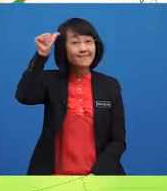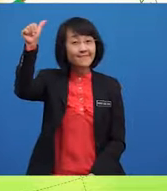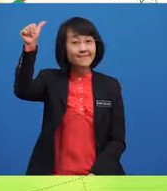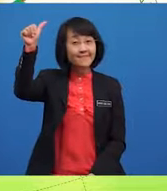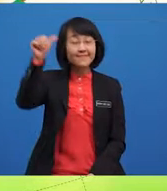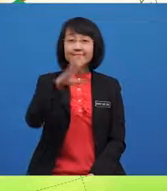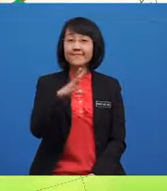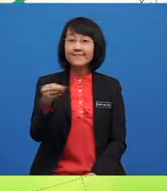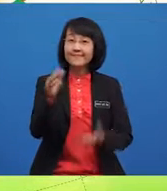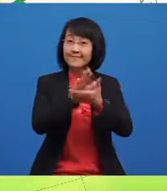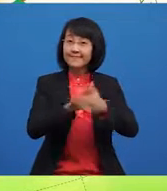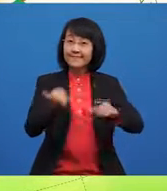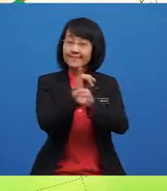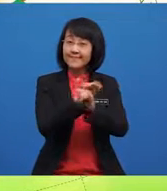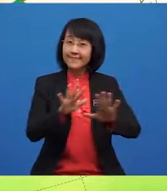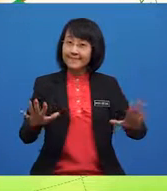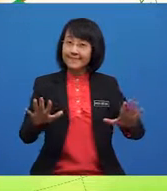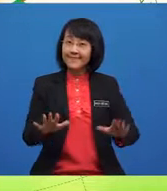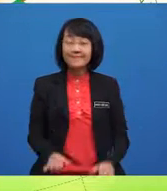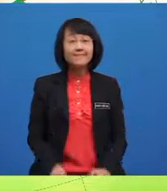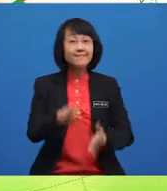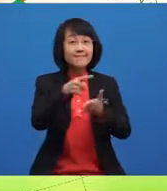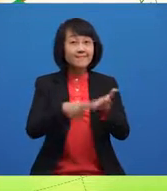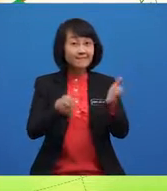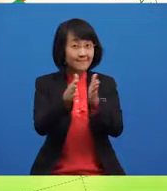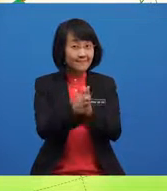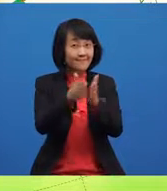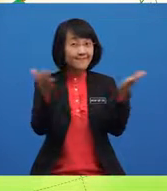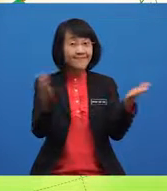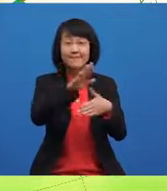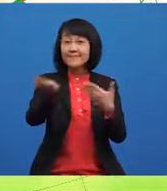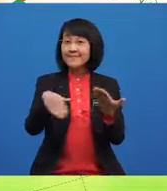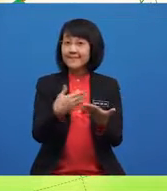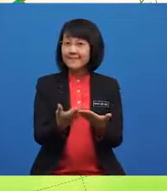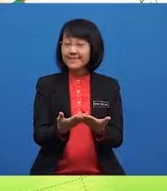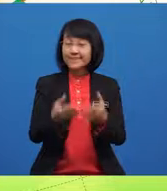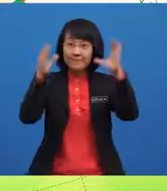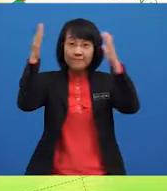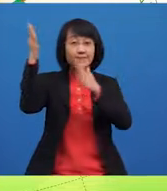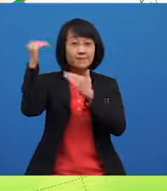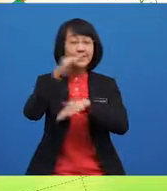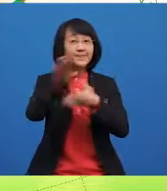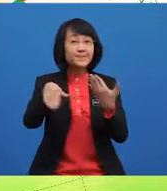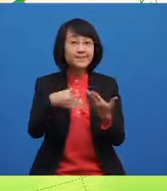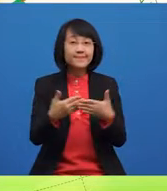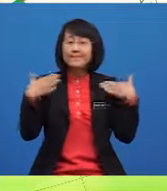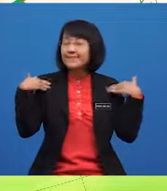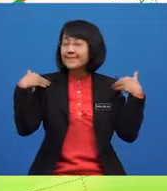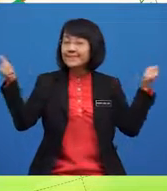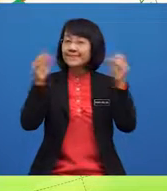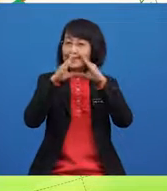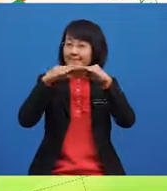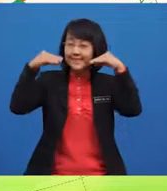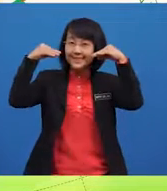Assalamualaikum dan salam sejahtera. Apa khabar semua? Cikgu harap kamu semua sentiasa sihat dan